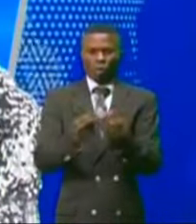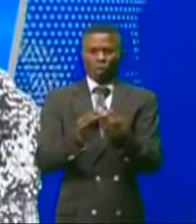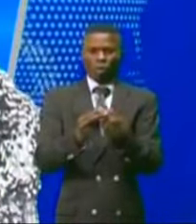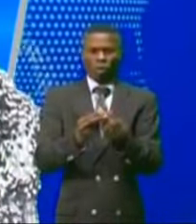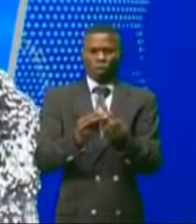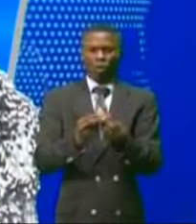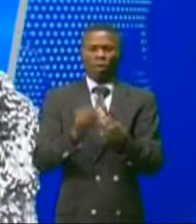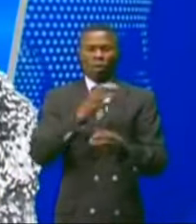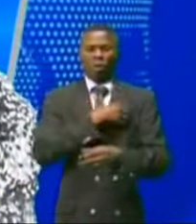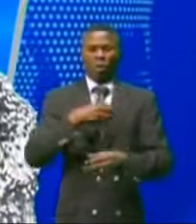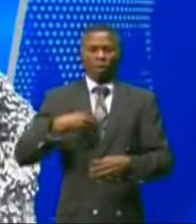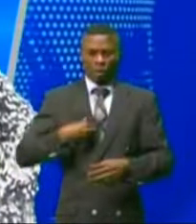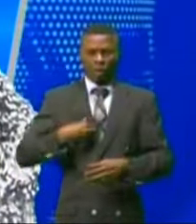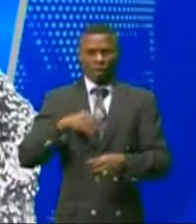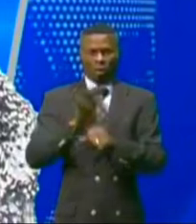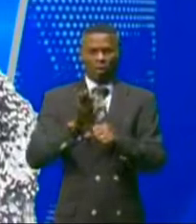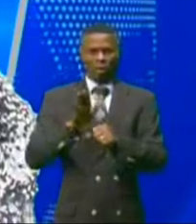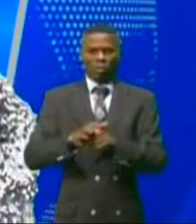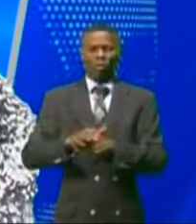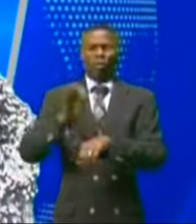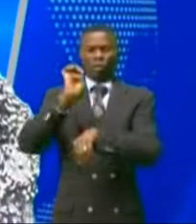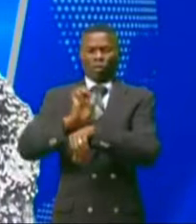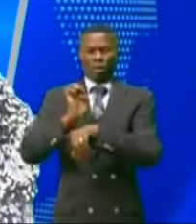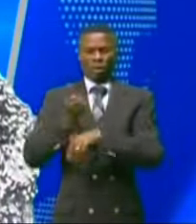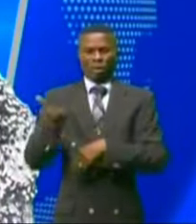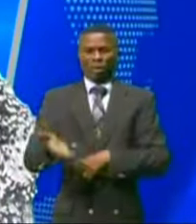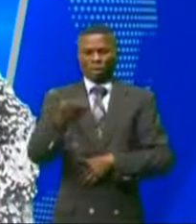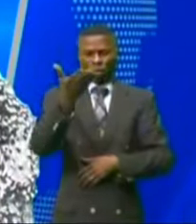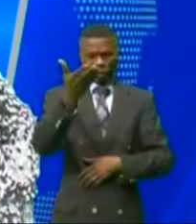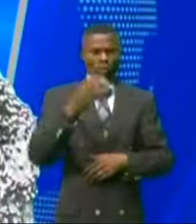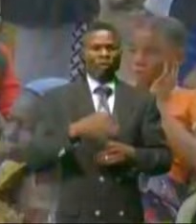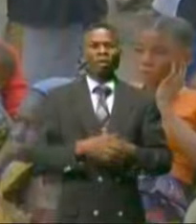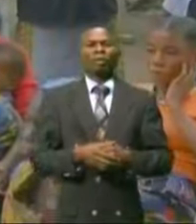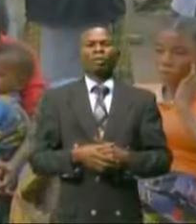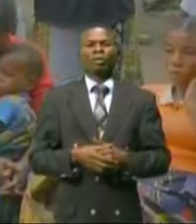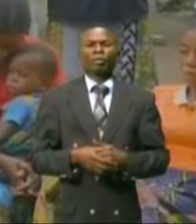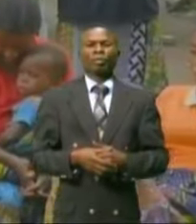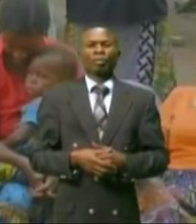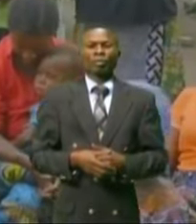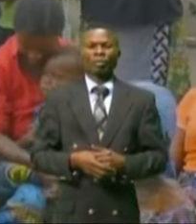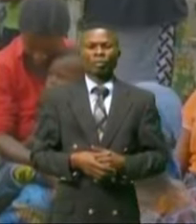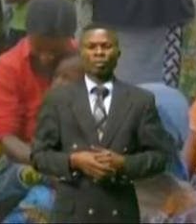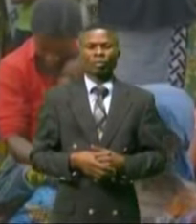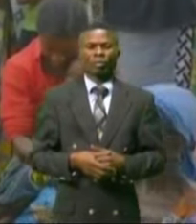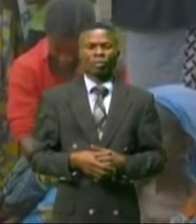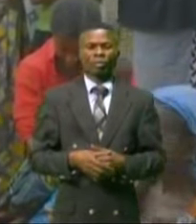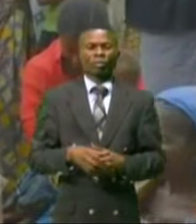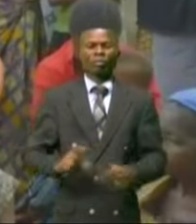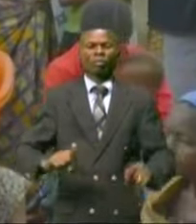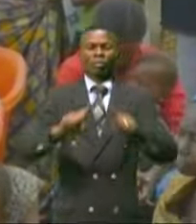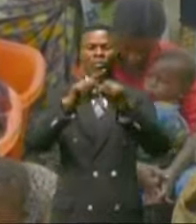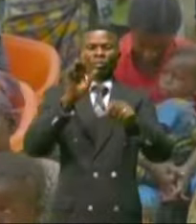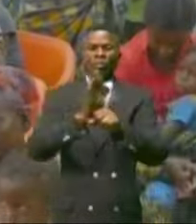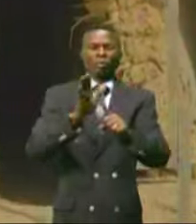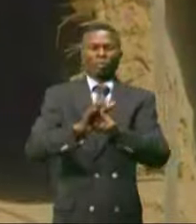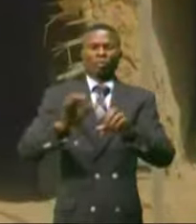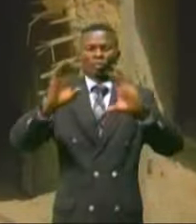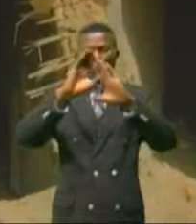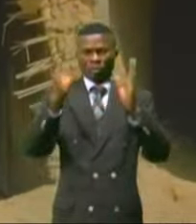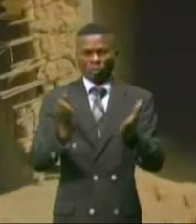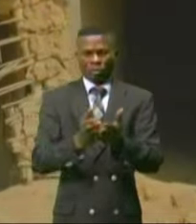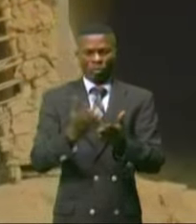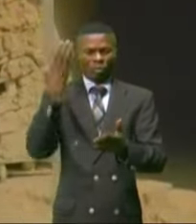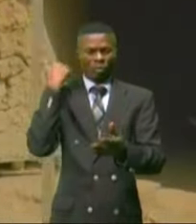qui regroupe des femmes de différentes confessions religieuses. Les ménages affectés par les conflits intercommunautaires et